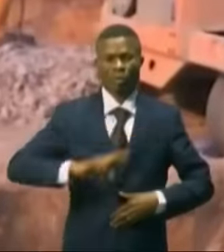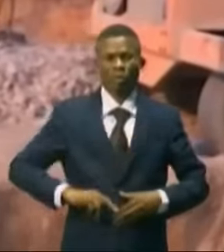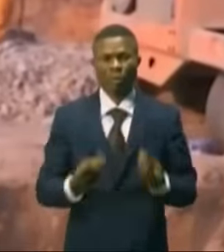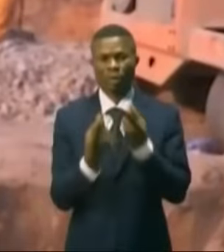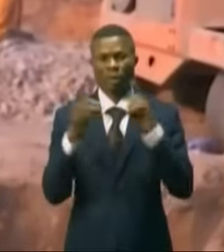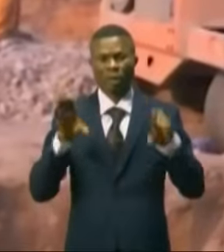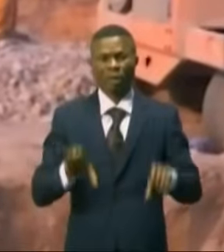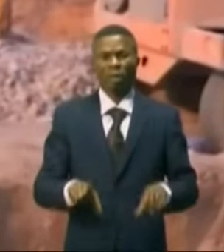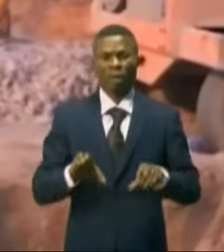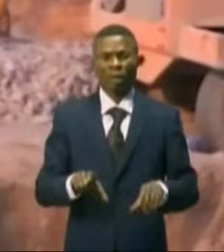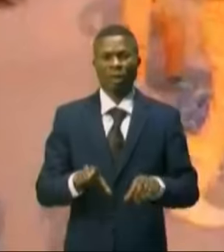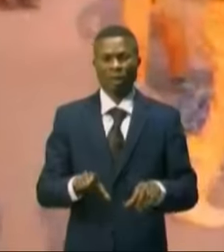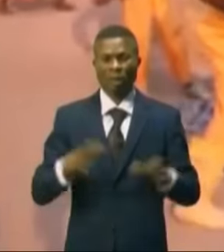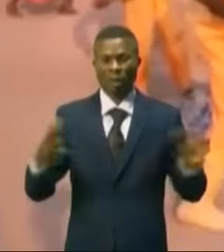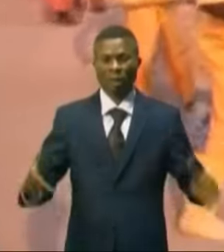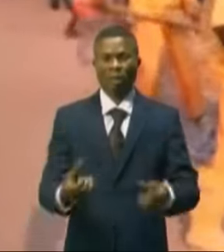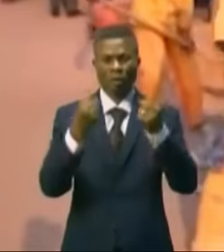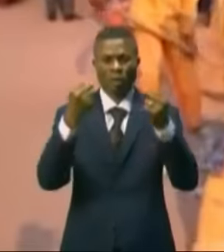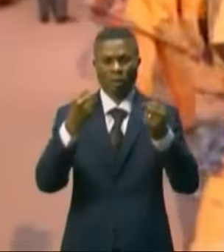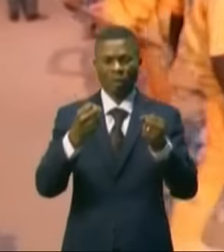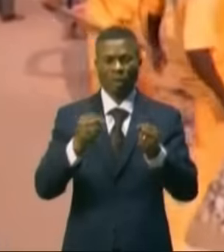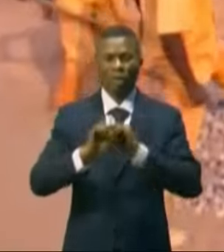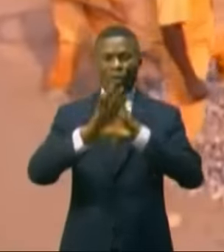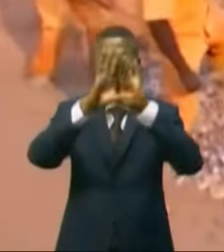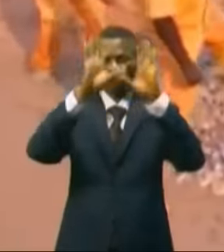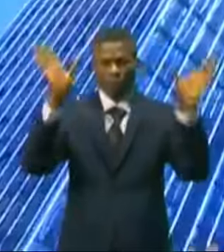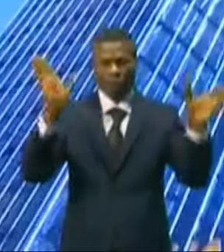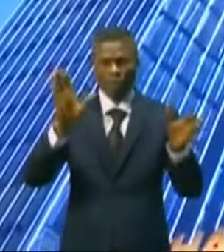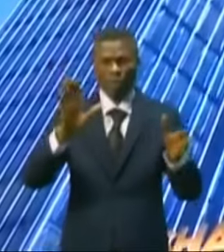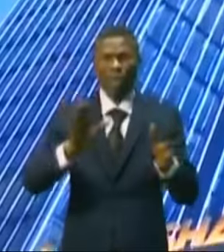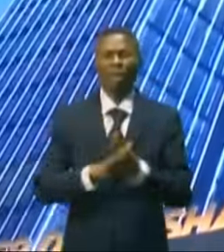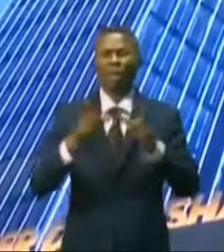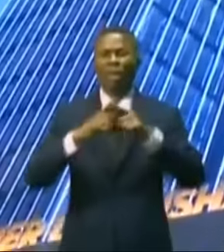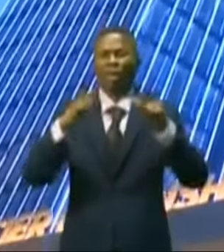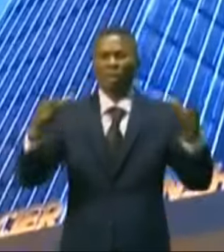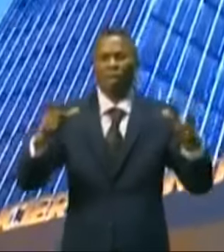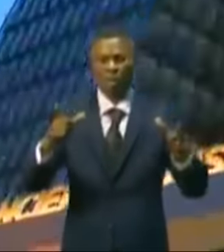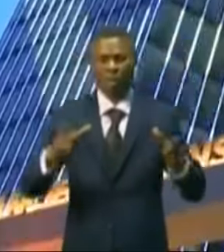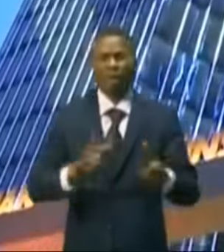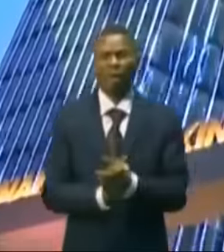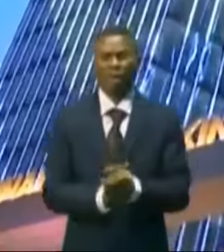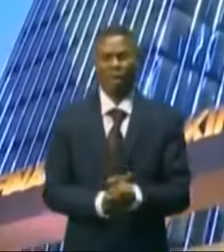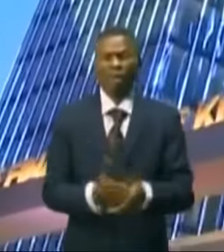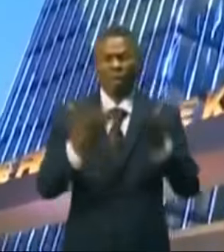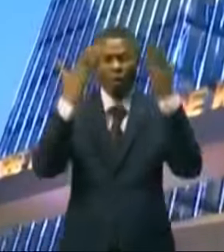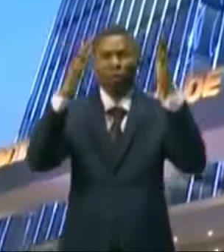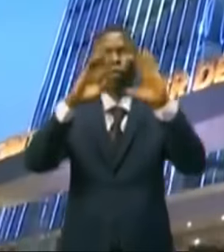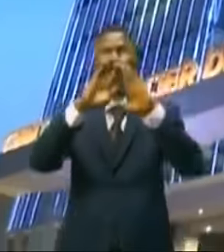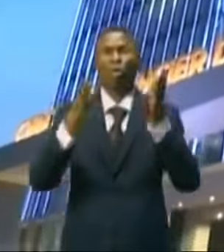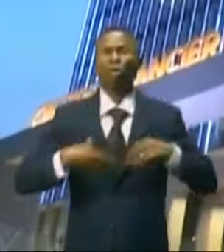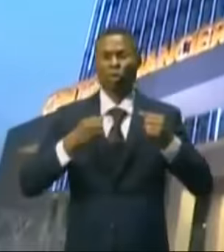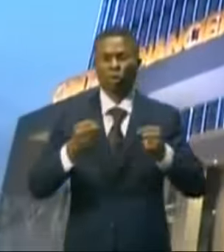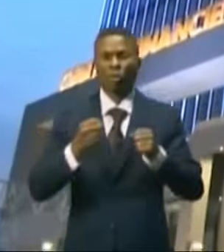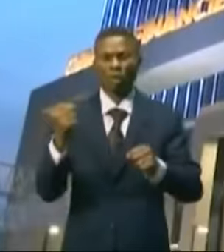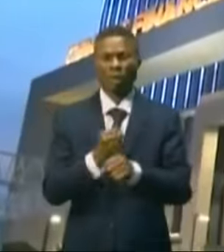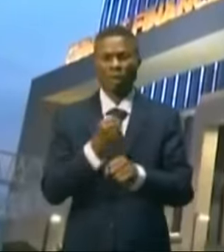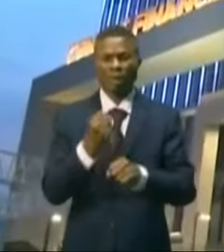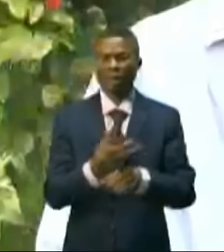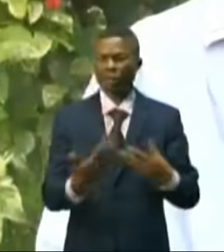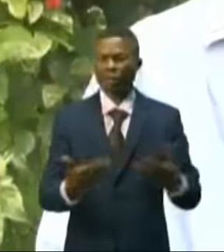du Congo retrouve son rayonnement ou alors sa splendeur d'antan. L'Éternel Dieu ne fait